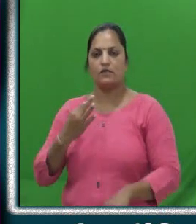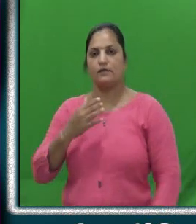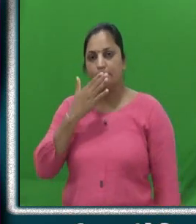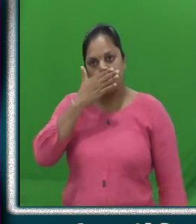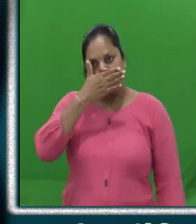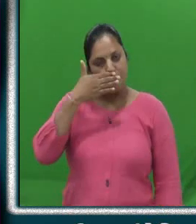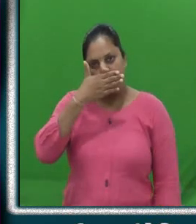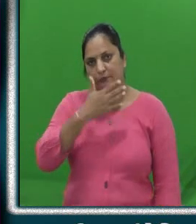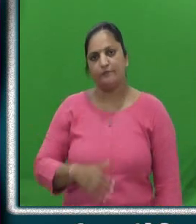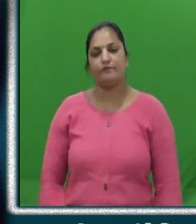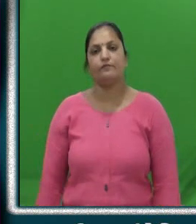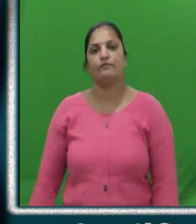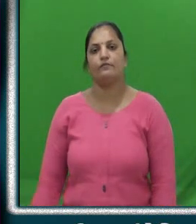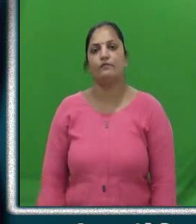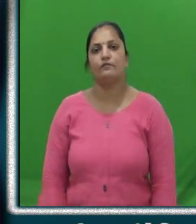છે,